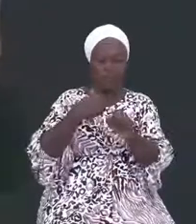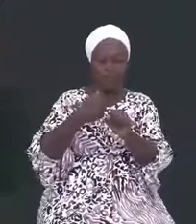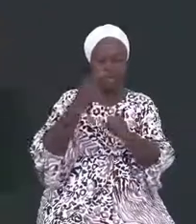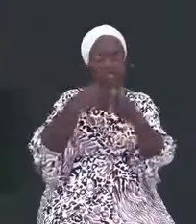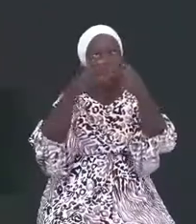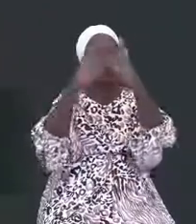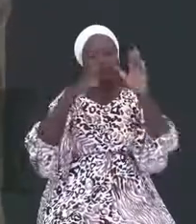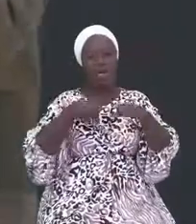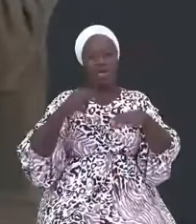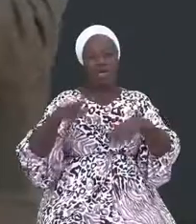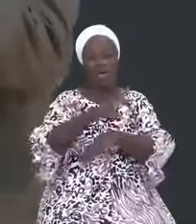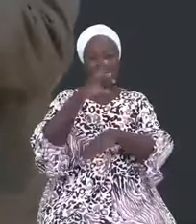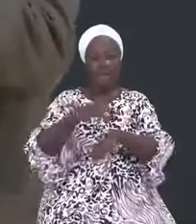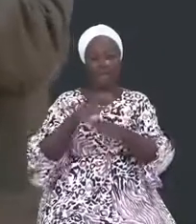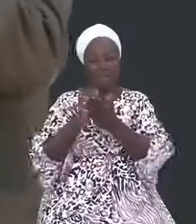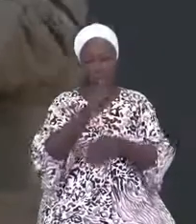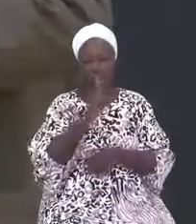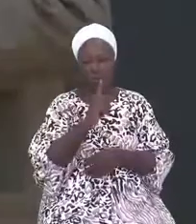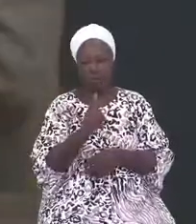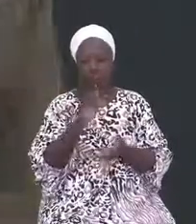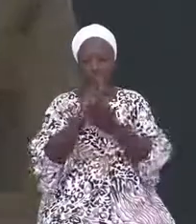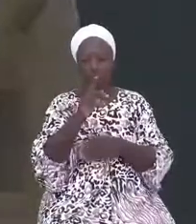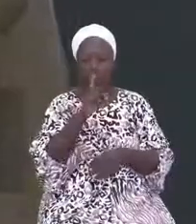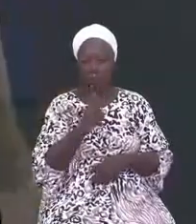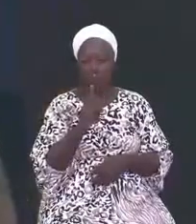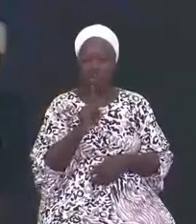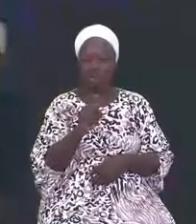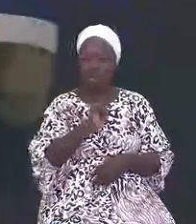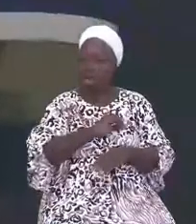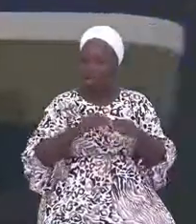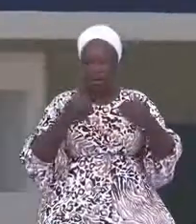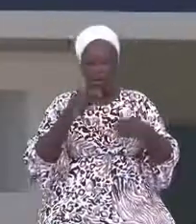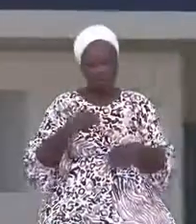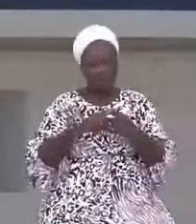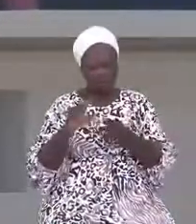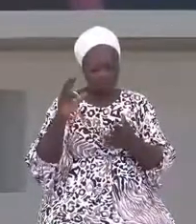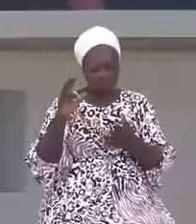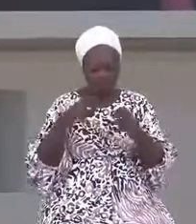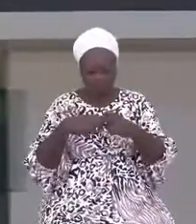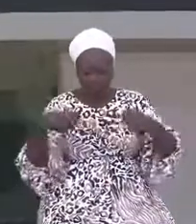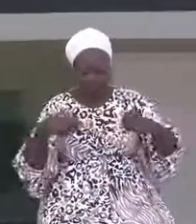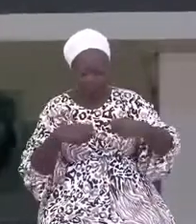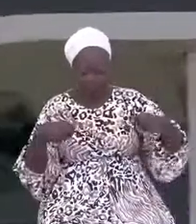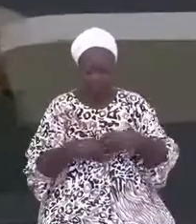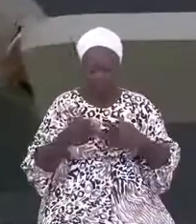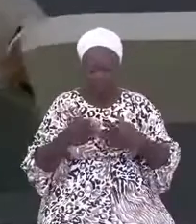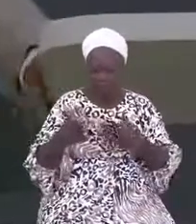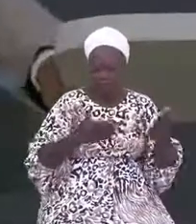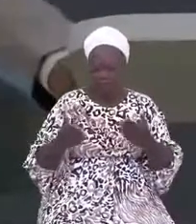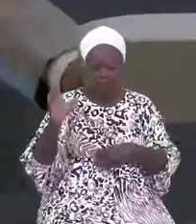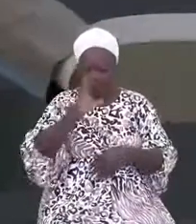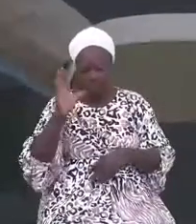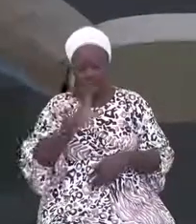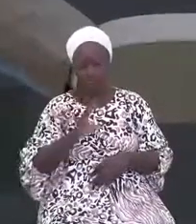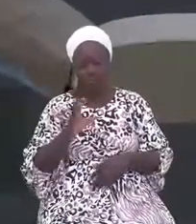Ça, c'est un fait. C'est un fait. Je n'ai pas besoin de chercher par-ci, par-là. Je n'ai pas besoin de